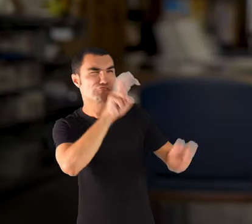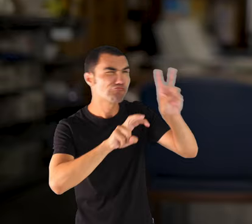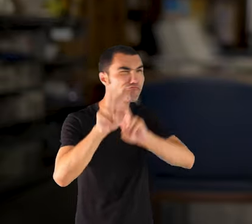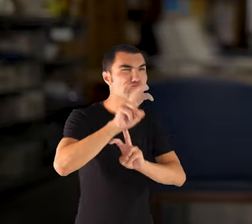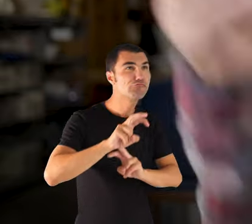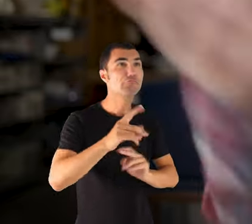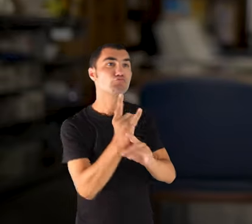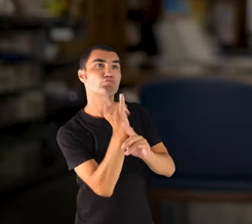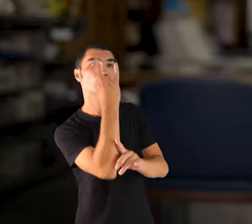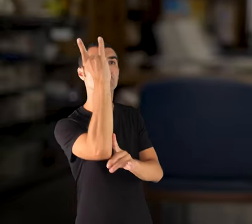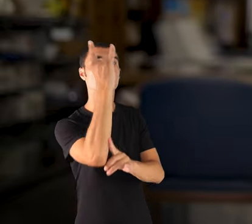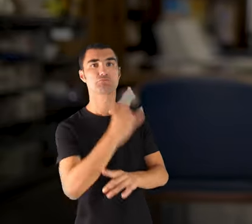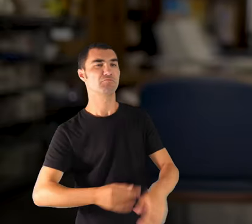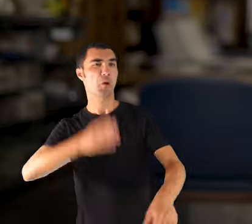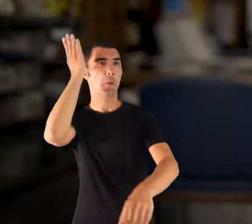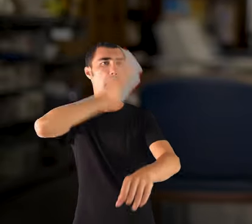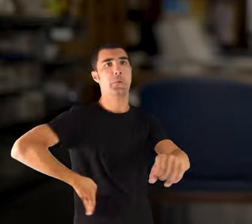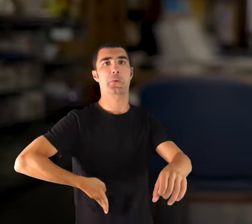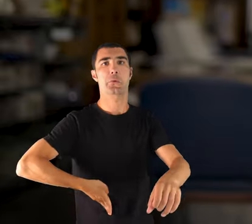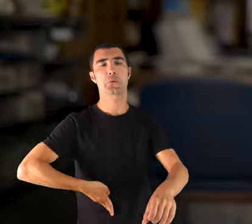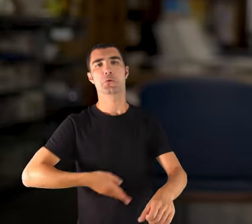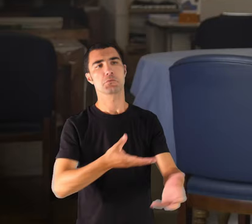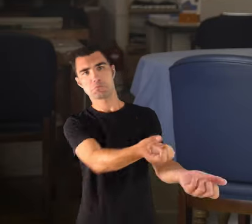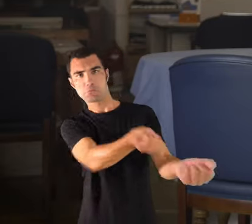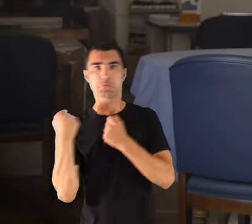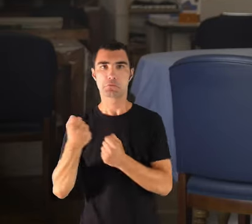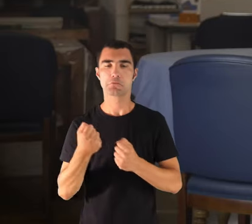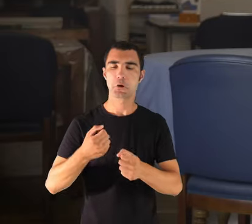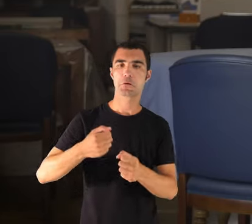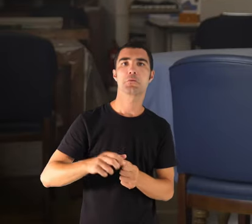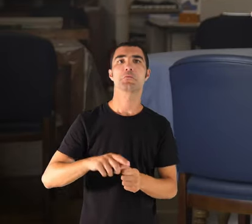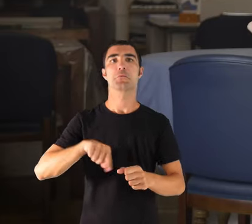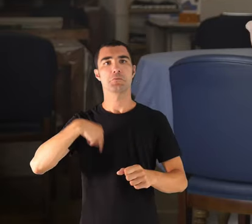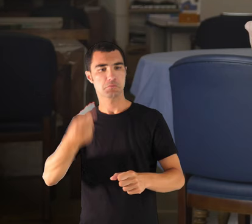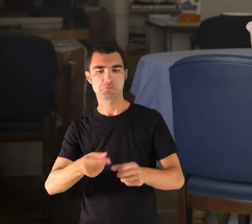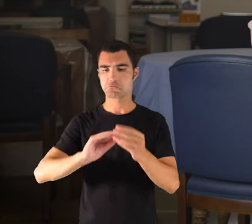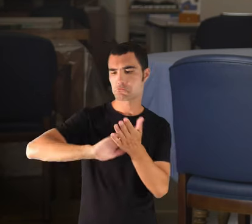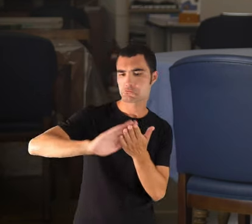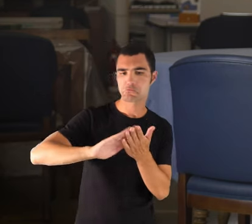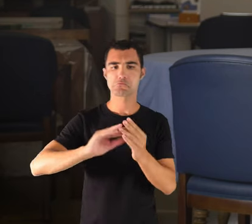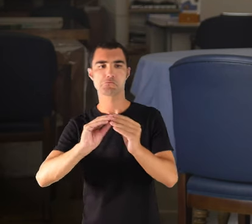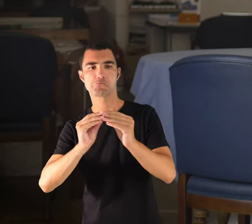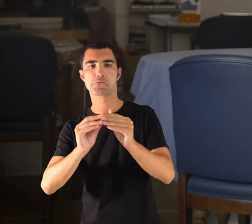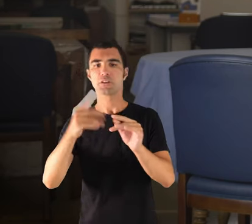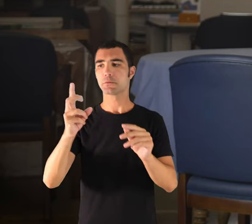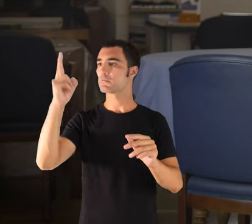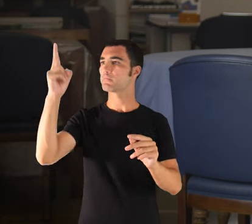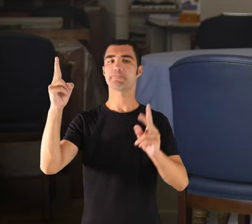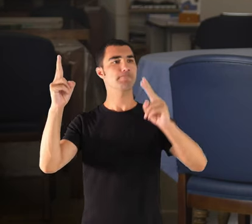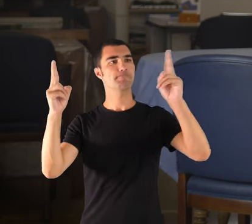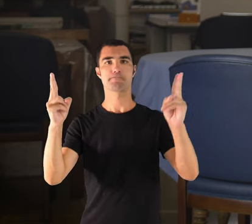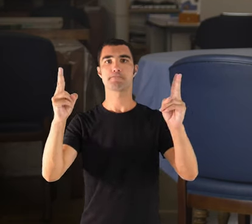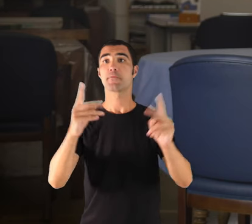un astre i l'ateàvem i a bordo. La posàvem a bordo i les antenes, anàvem per dins